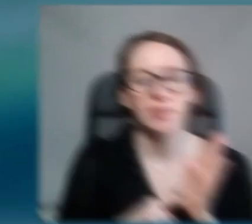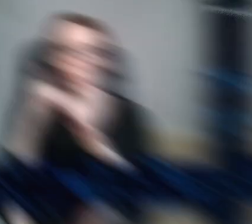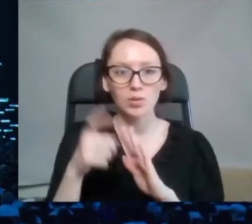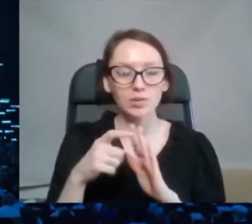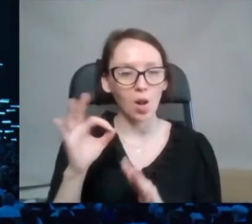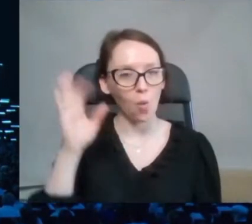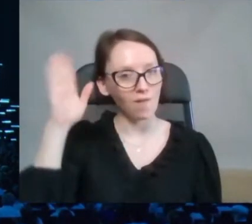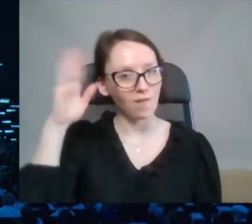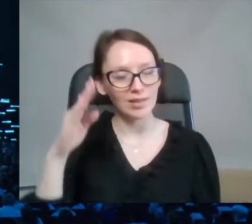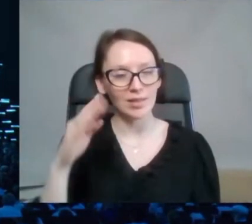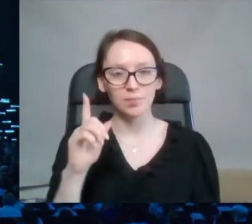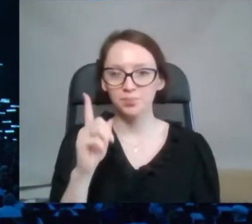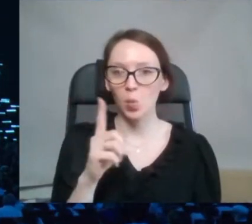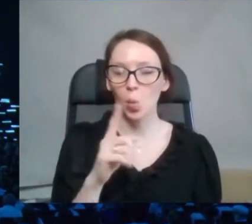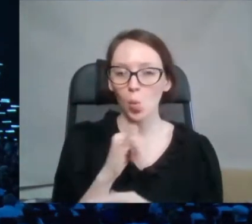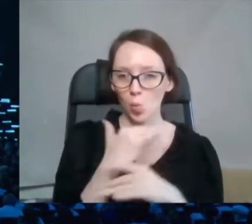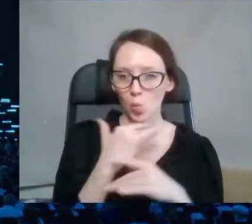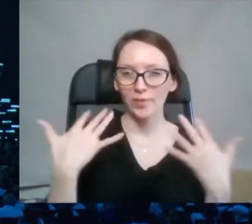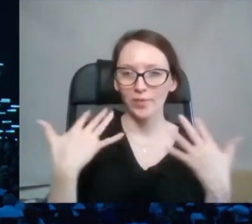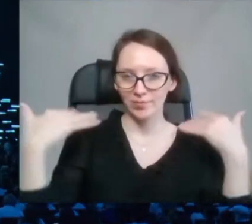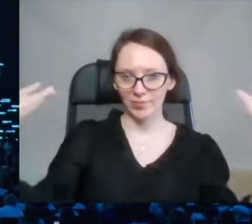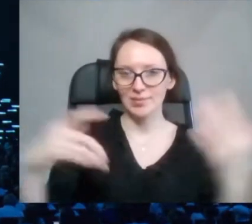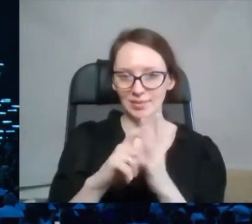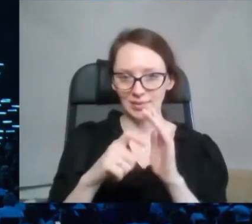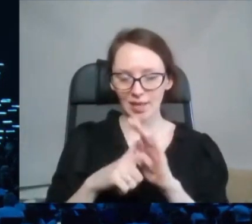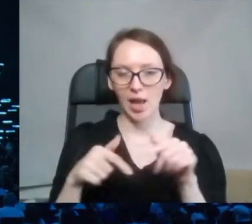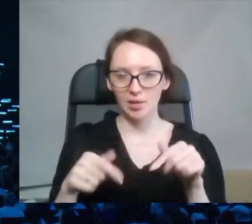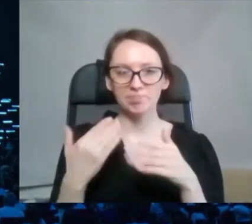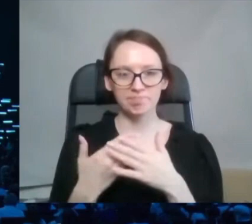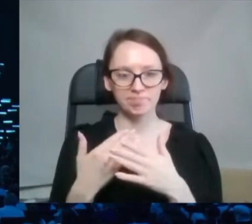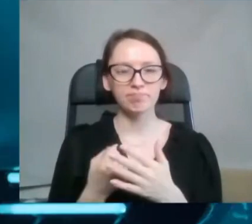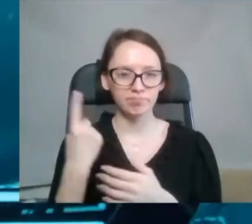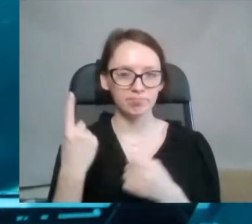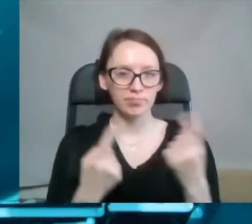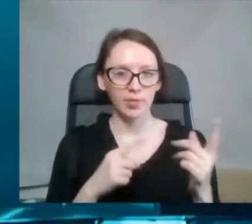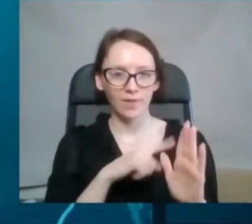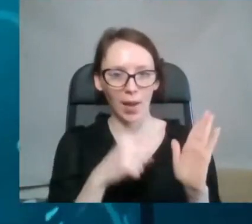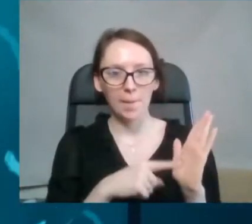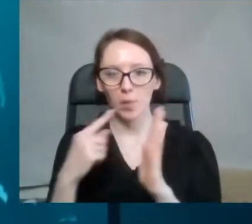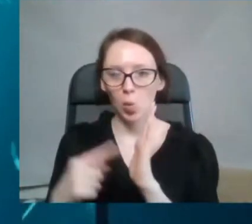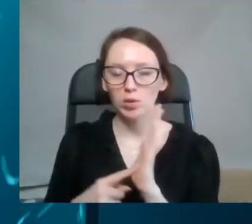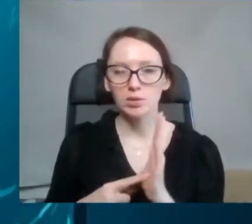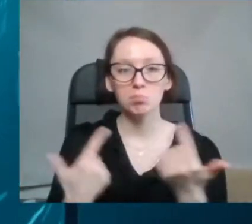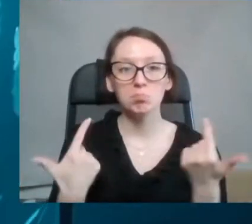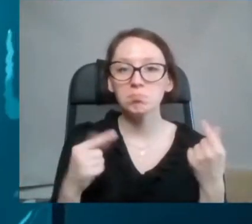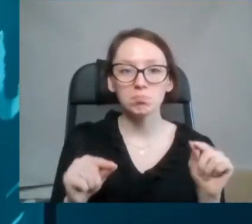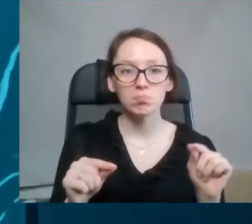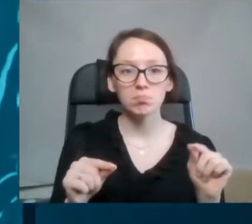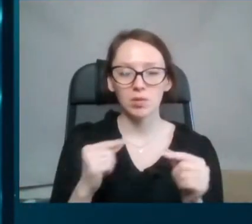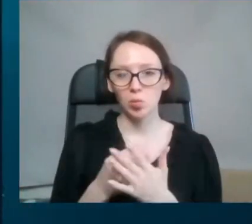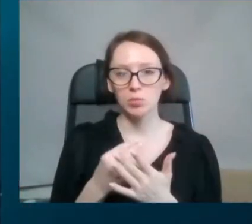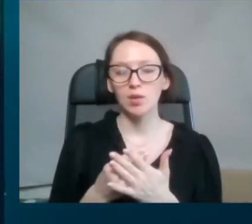У многих в зале, скорее всего, все равно возникают вопросы. а где же, собственно,